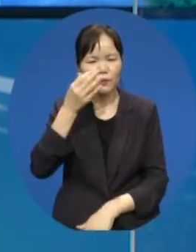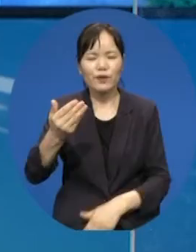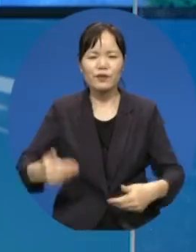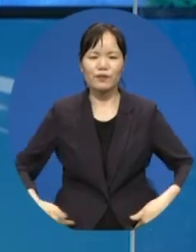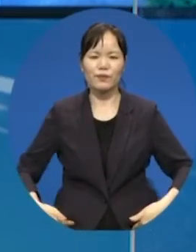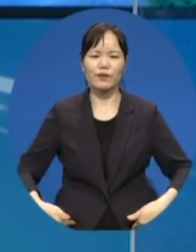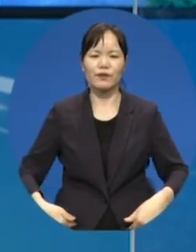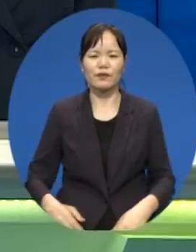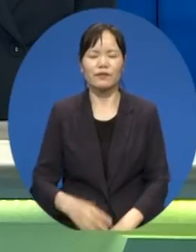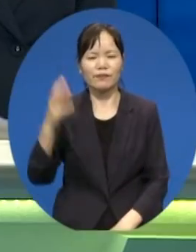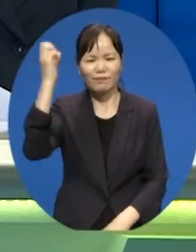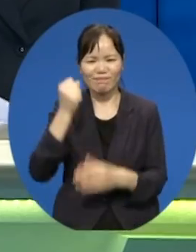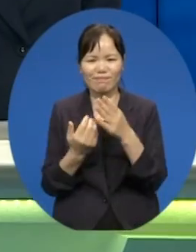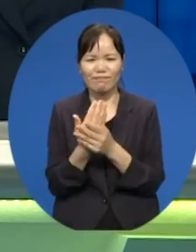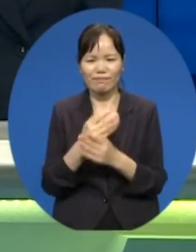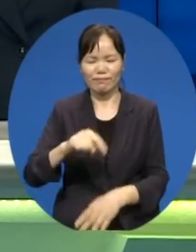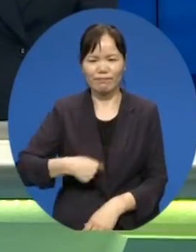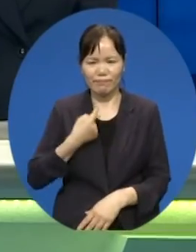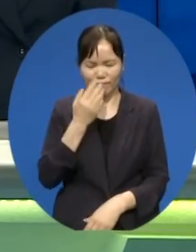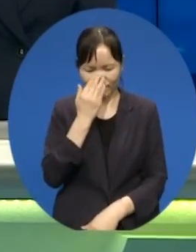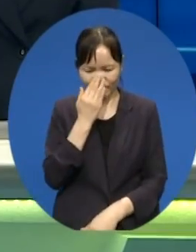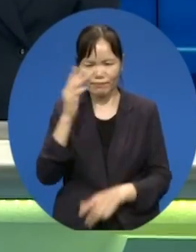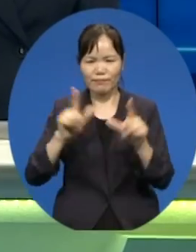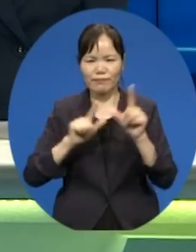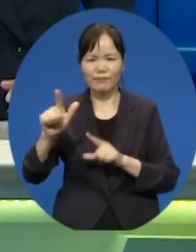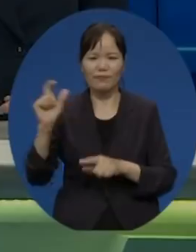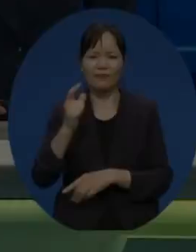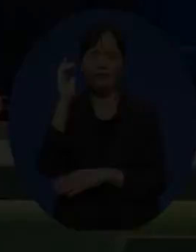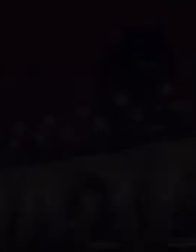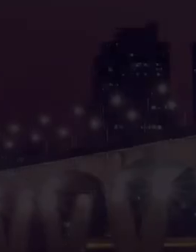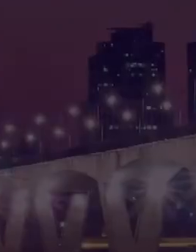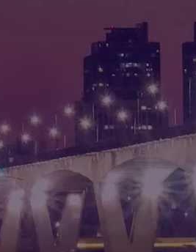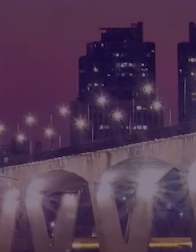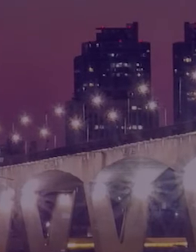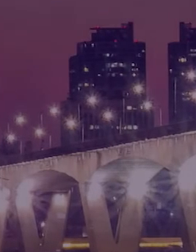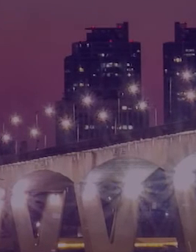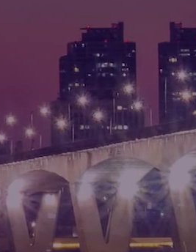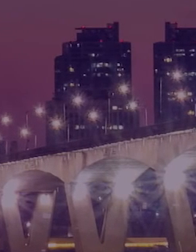있습니다. 정말 기억이 새록새록합니다. 스스로 겸양하는 태도 다시 한번 강조해 주신 걸로 알겠습니다.